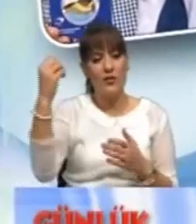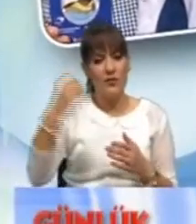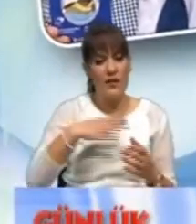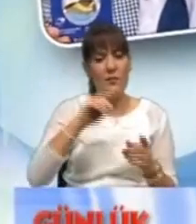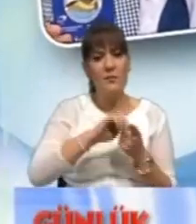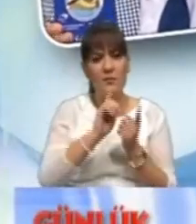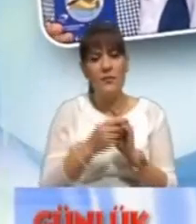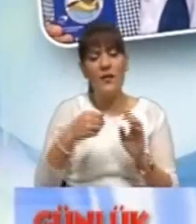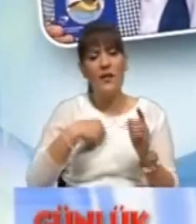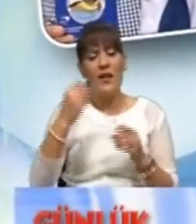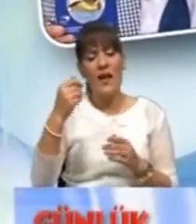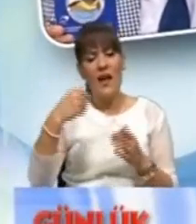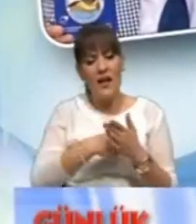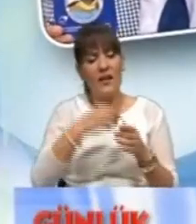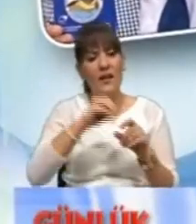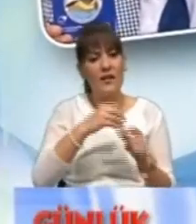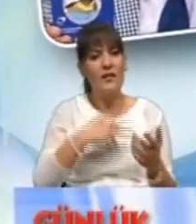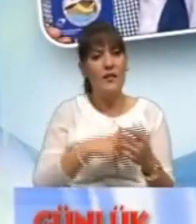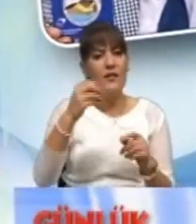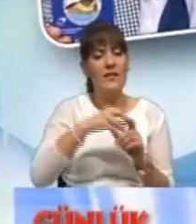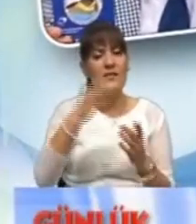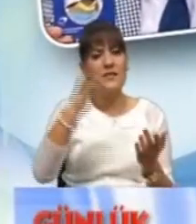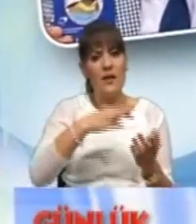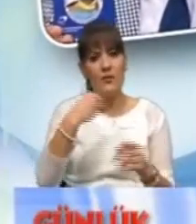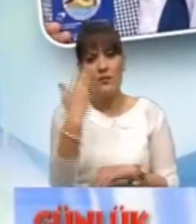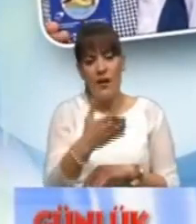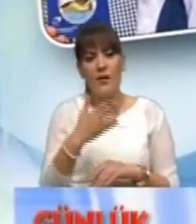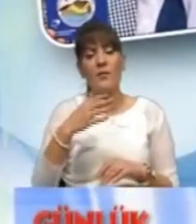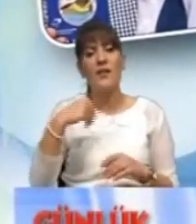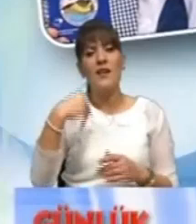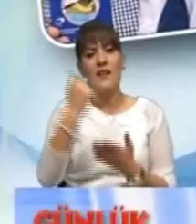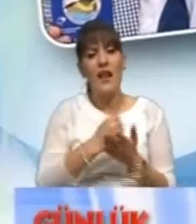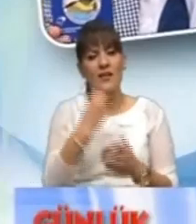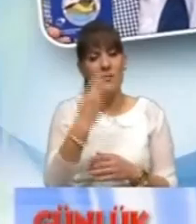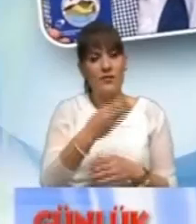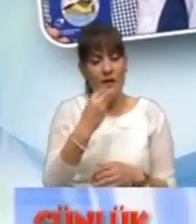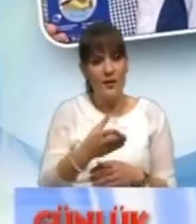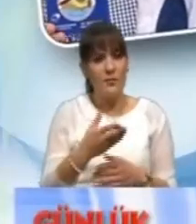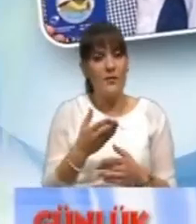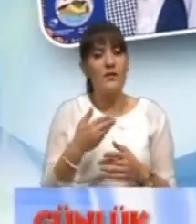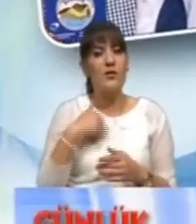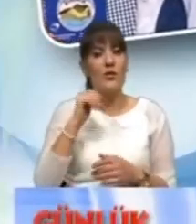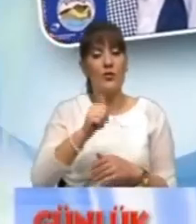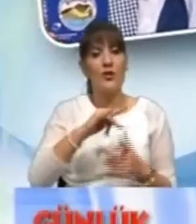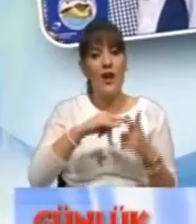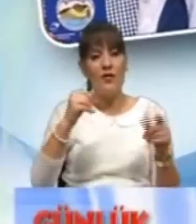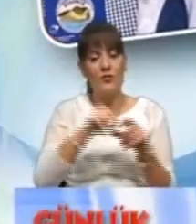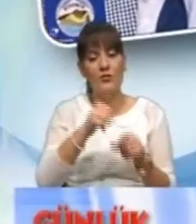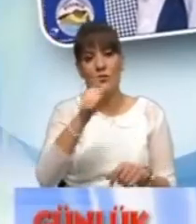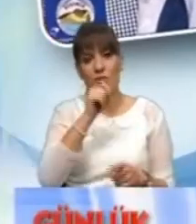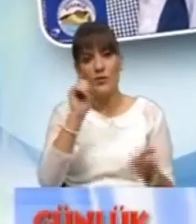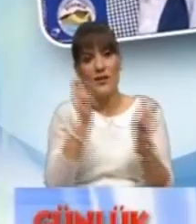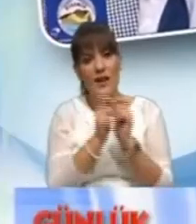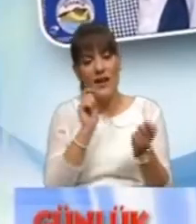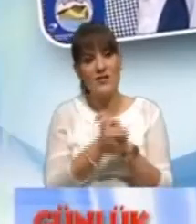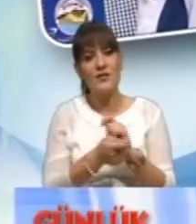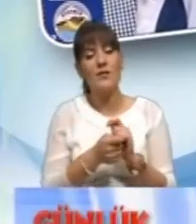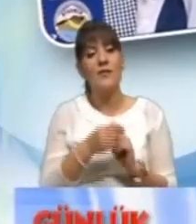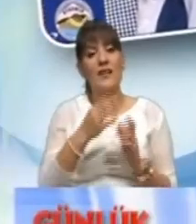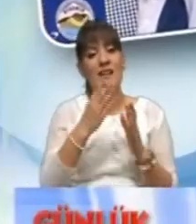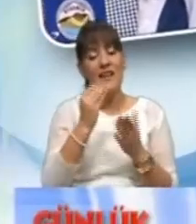röntgenin çekilmesi, kan analizinin yapılması, serum verilmesi, ilaçlarının verilmesi, günlük havuz suyunun